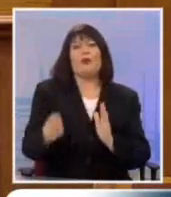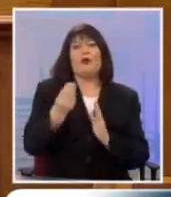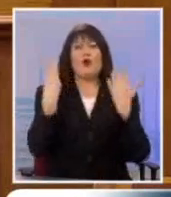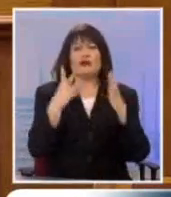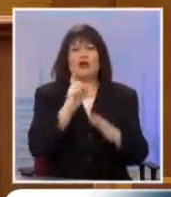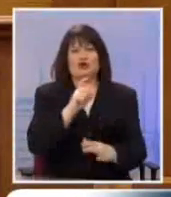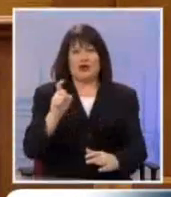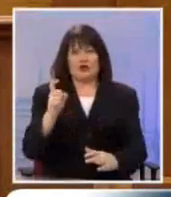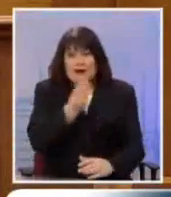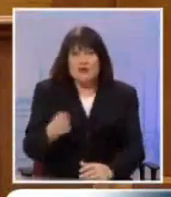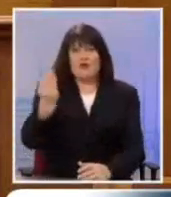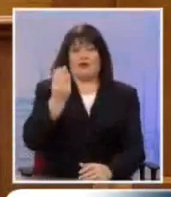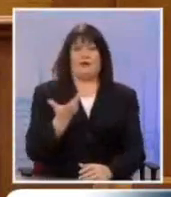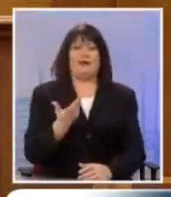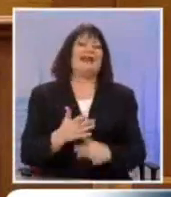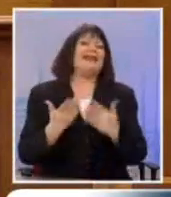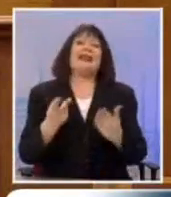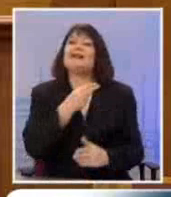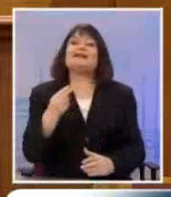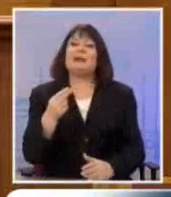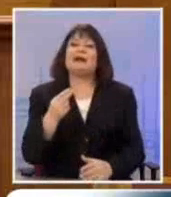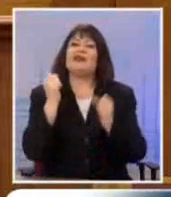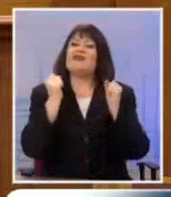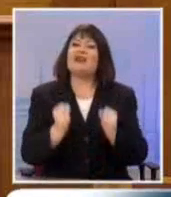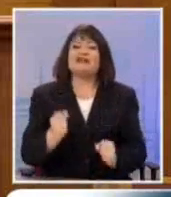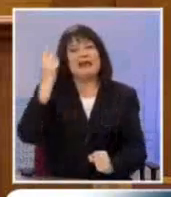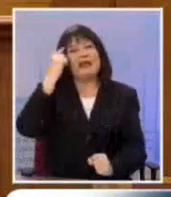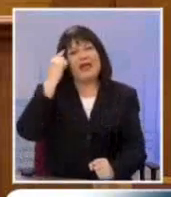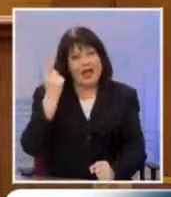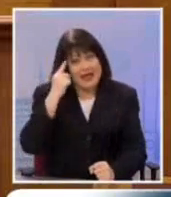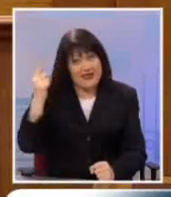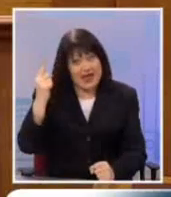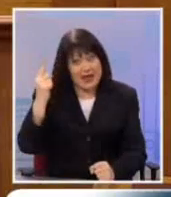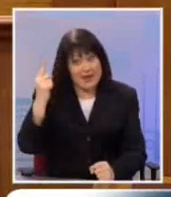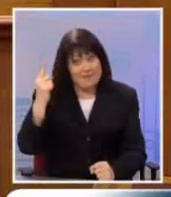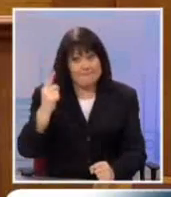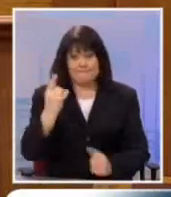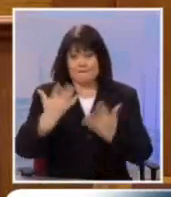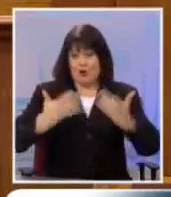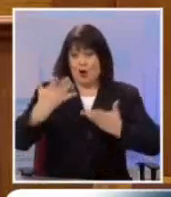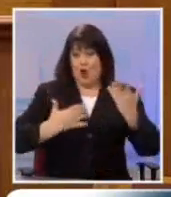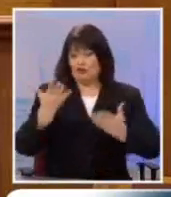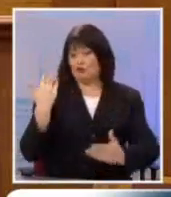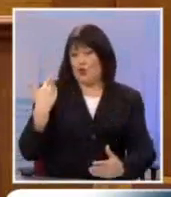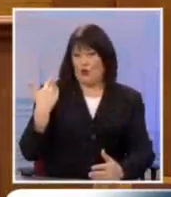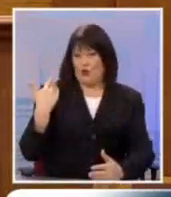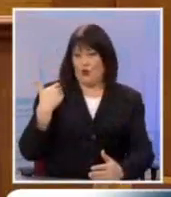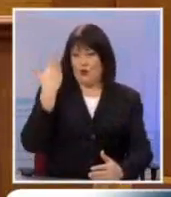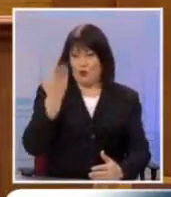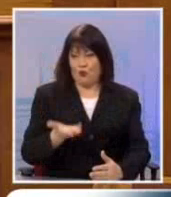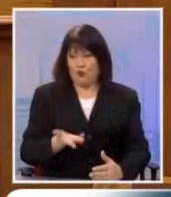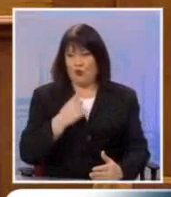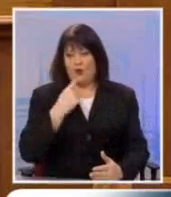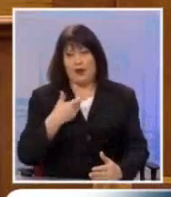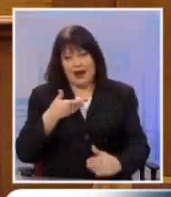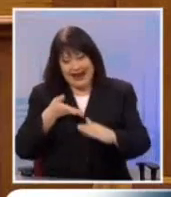εκατομμύρια περισσότερο. Δηλαδή, η βασική ιδέα που ήταν σε όλους τους προϋπολογισμούς, ότι εμείς θα